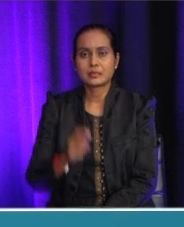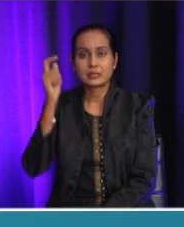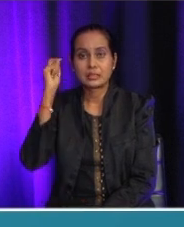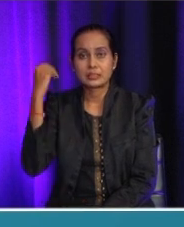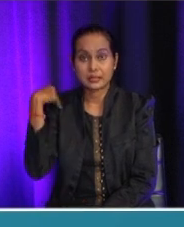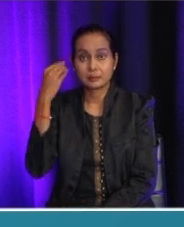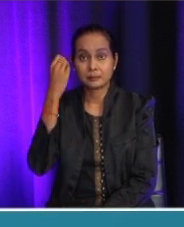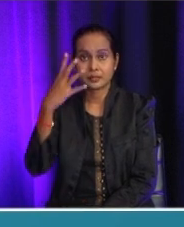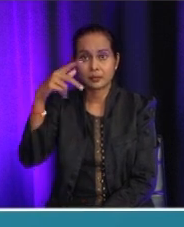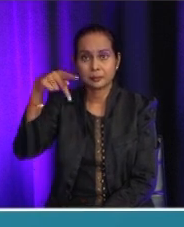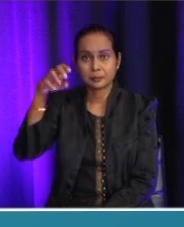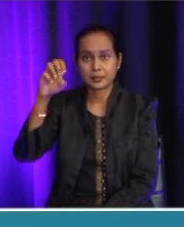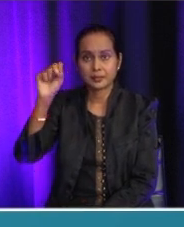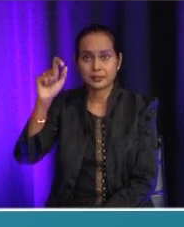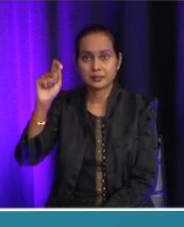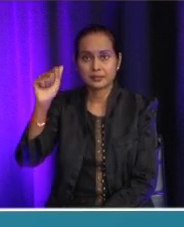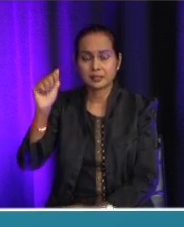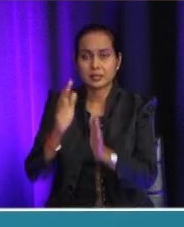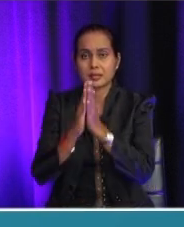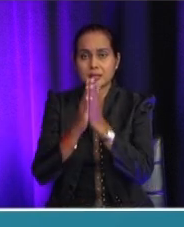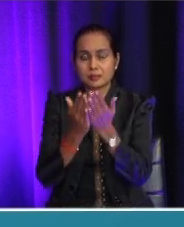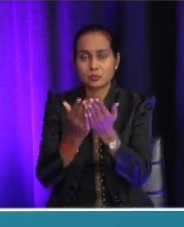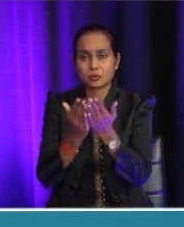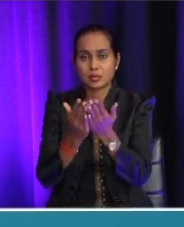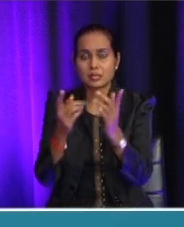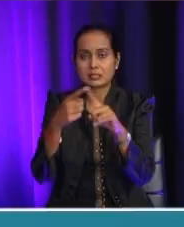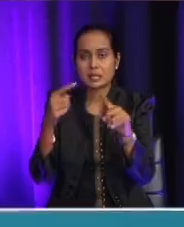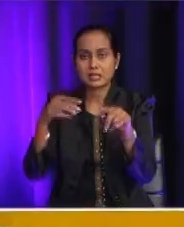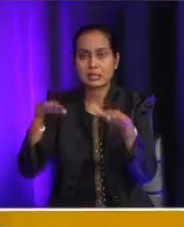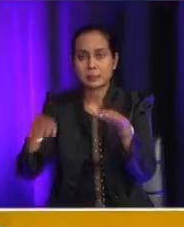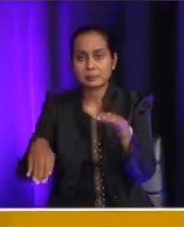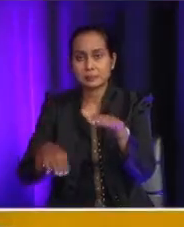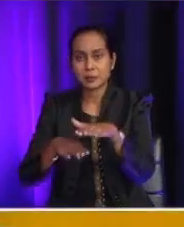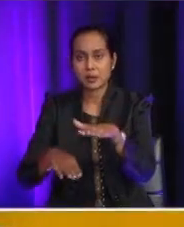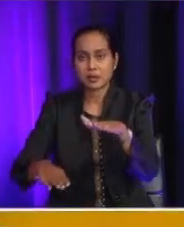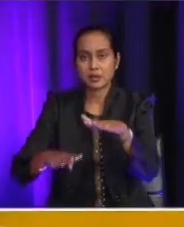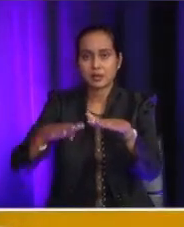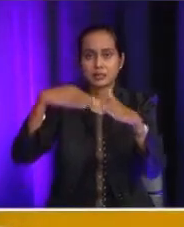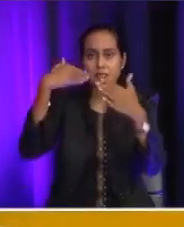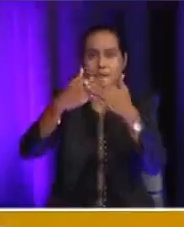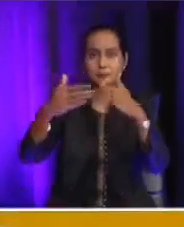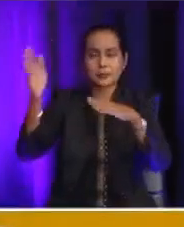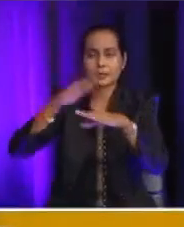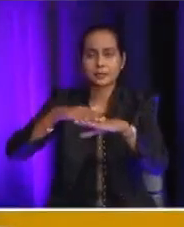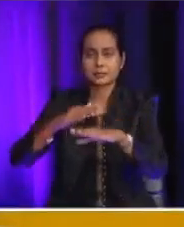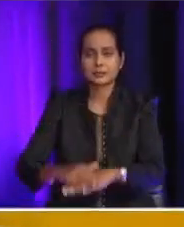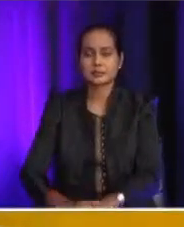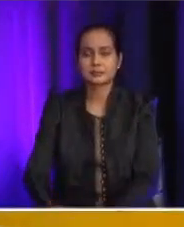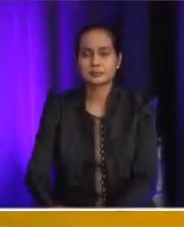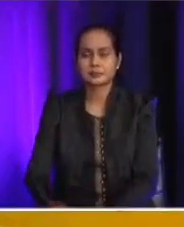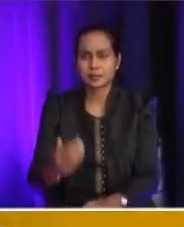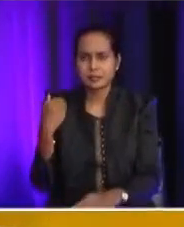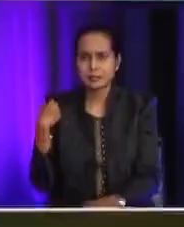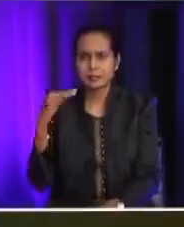buku peringkat dari bawah sampai ke atas. Cuba tanya kawan kita, ada tak yang pernah